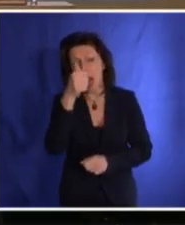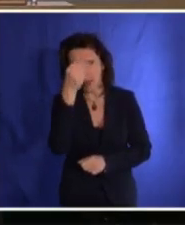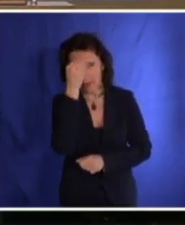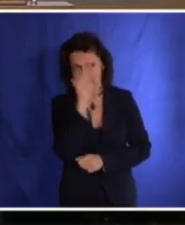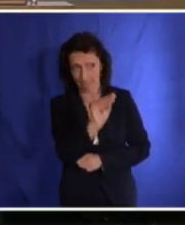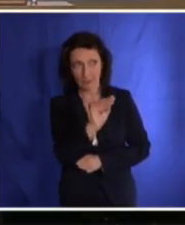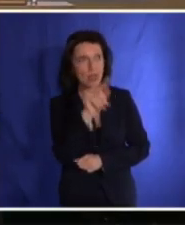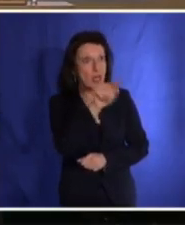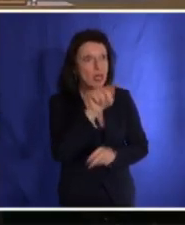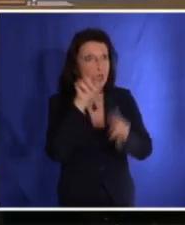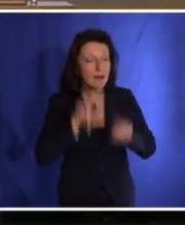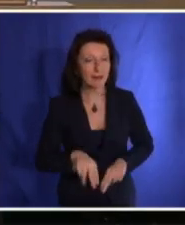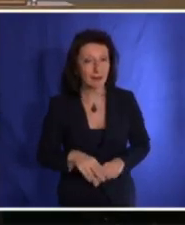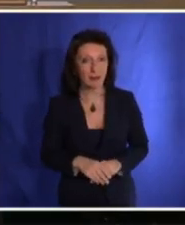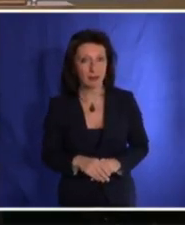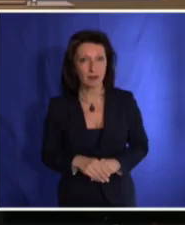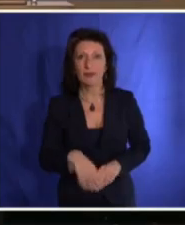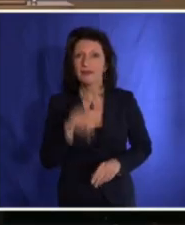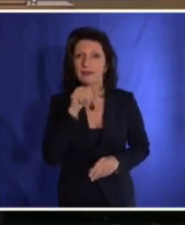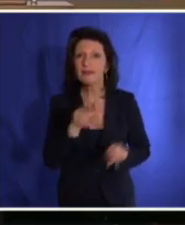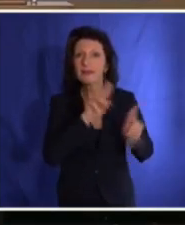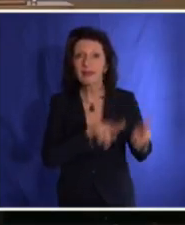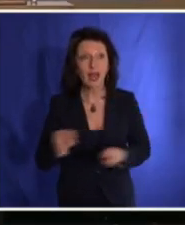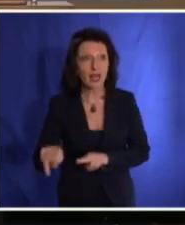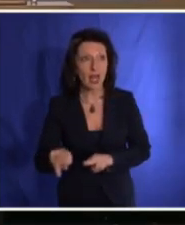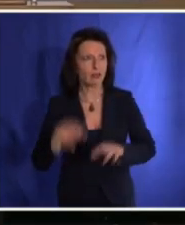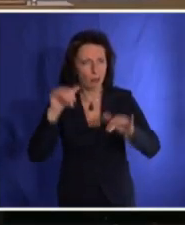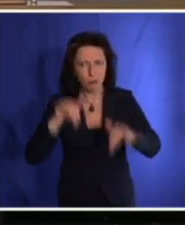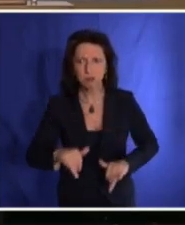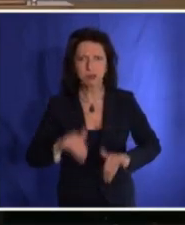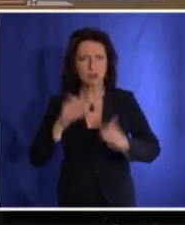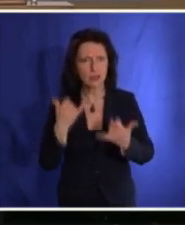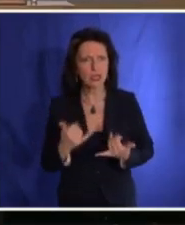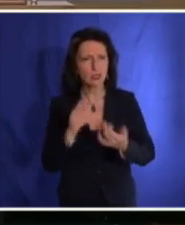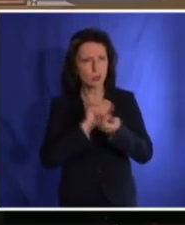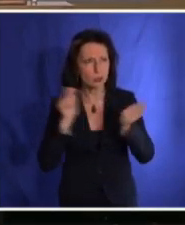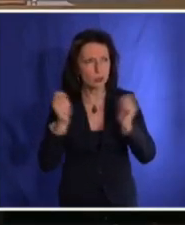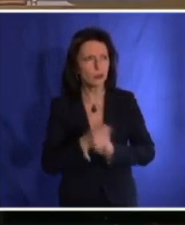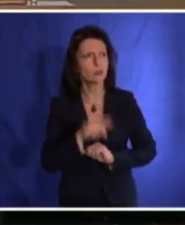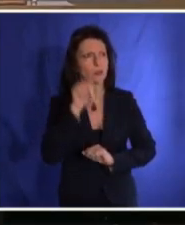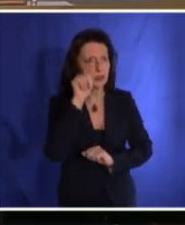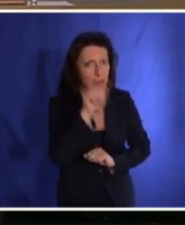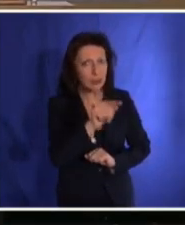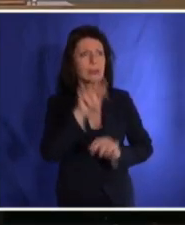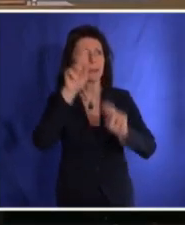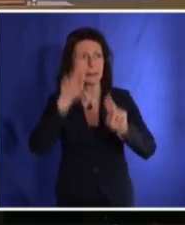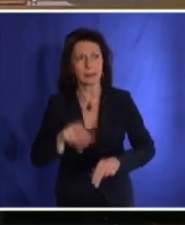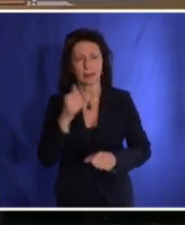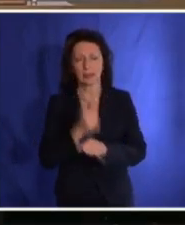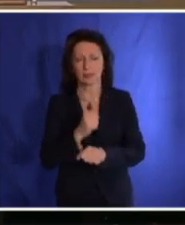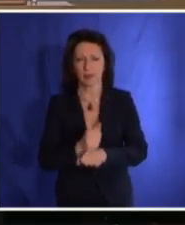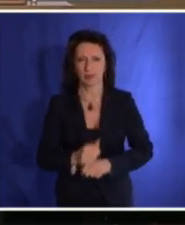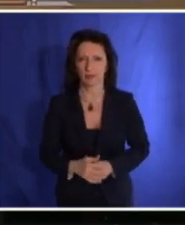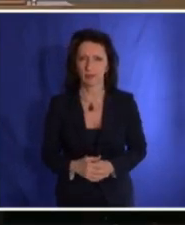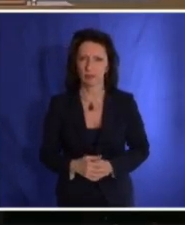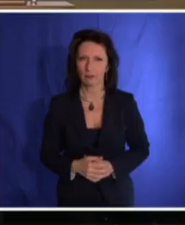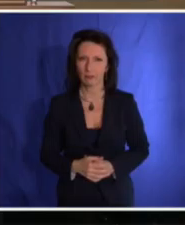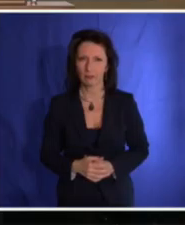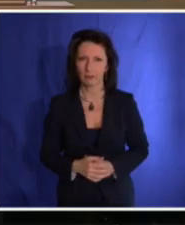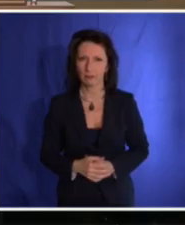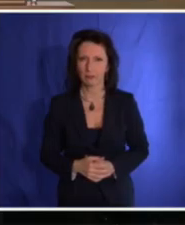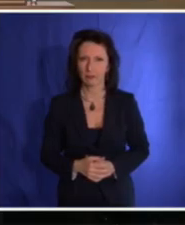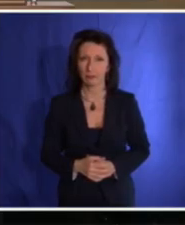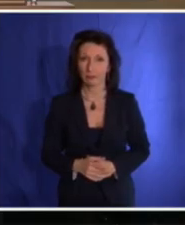ihr richtig, diese Ungerechtigkeit muss man angehen, da trefft ihr genau auf den Punkt. Und ich habe mich über